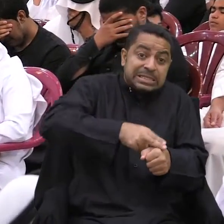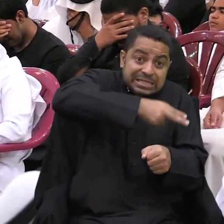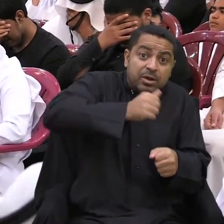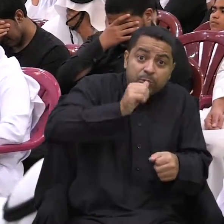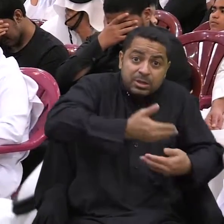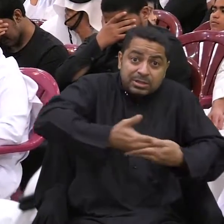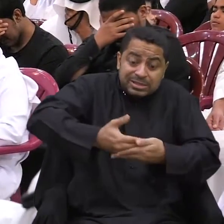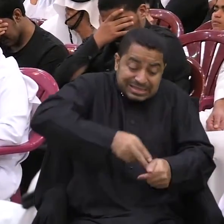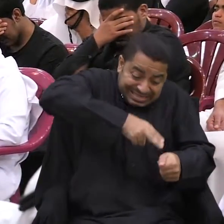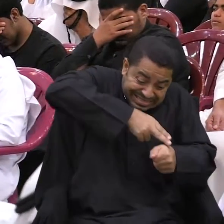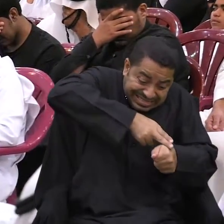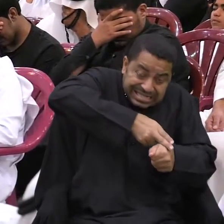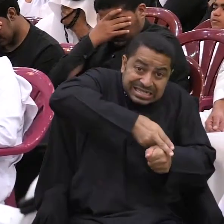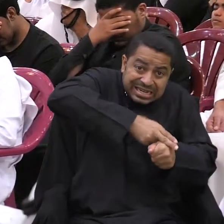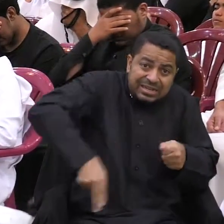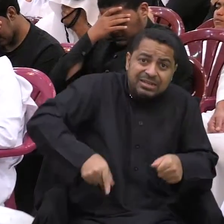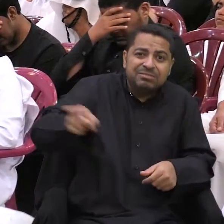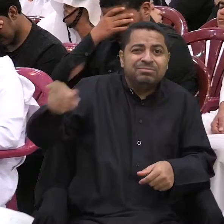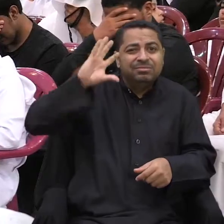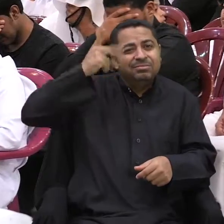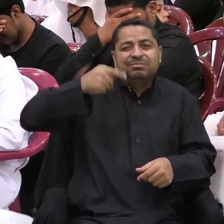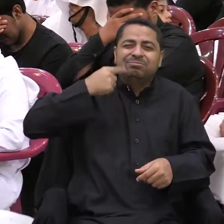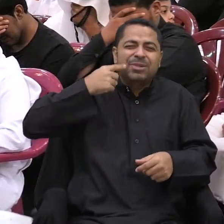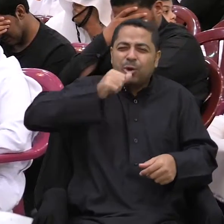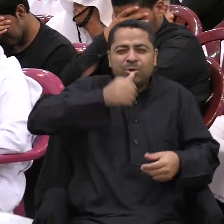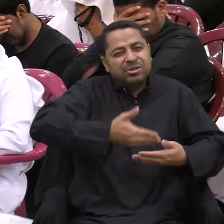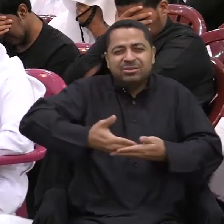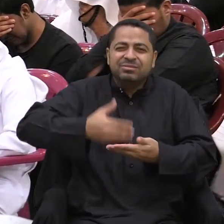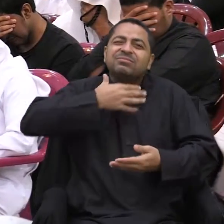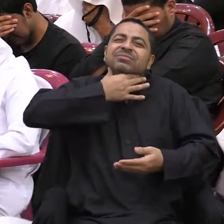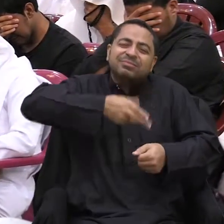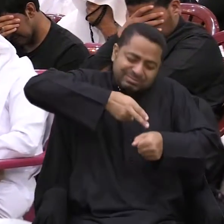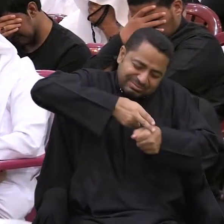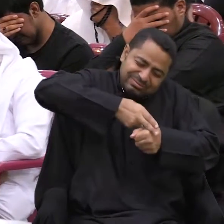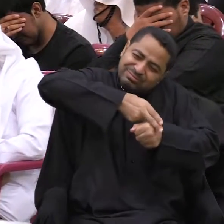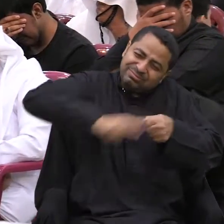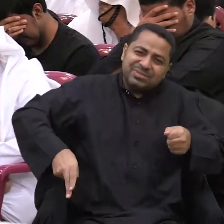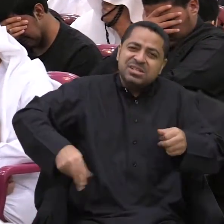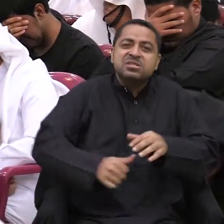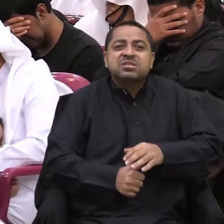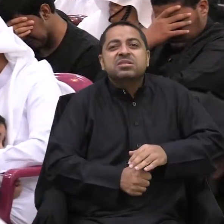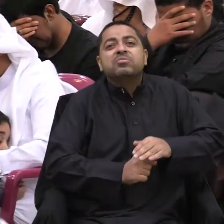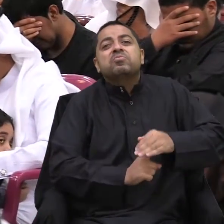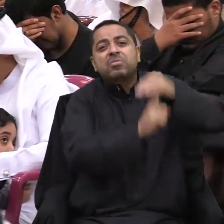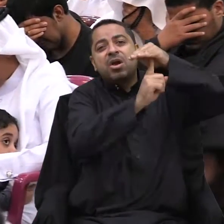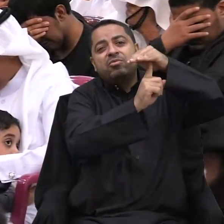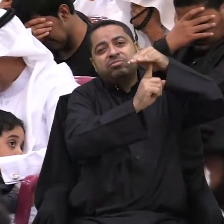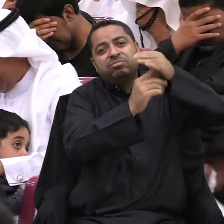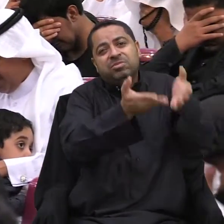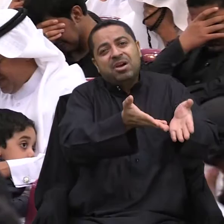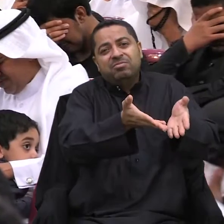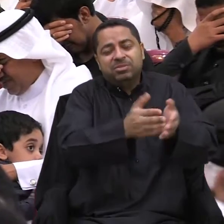تقطع الرؤوس، لكنهم قطعوا حتى رأس الطفل الرضيع.